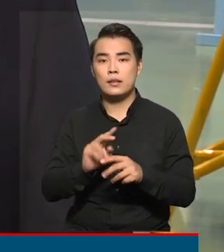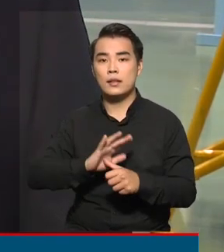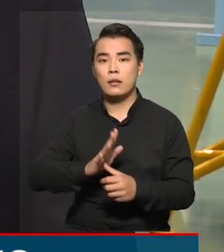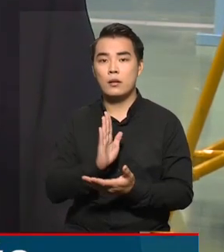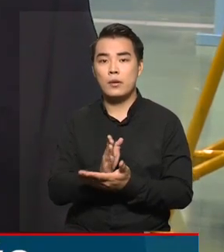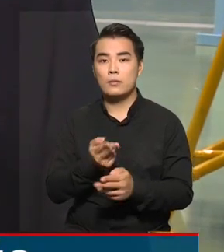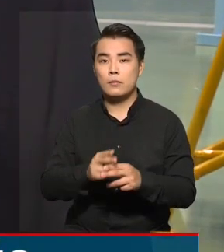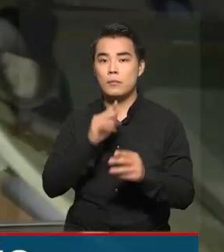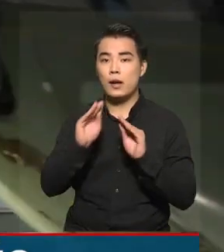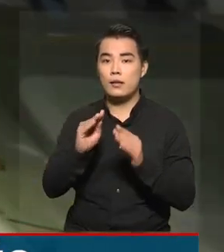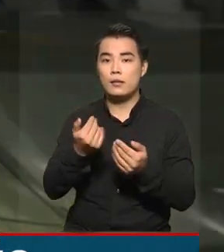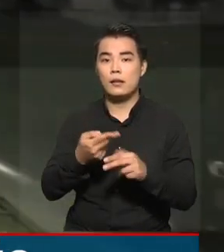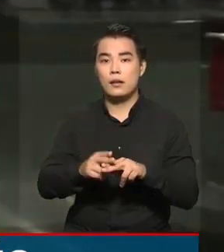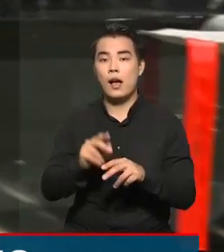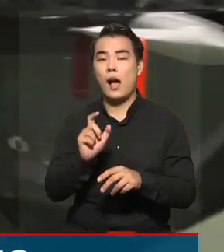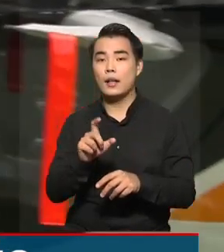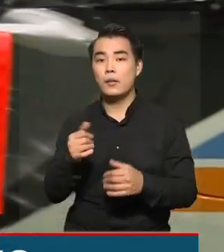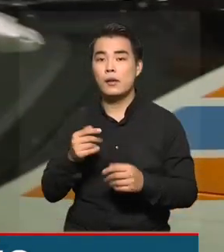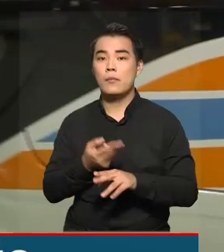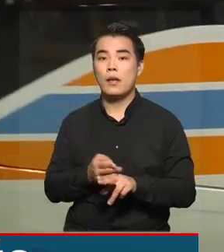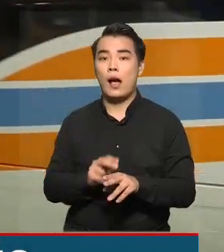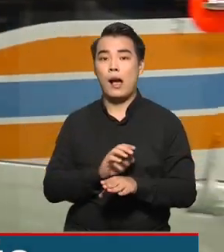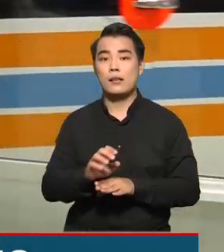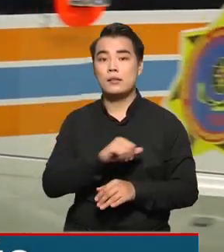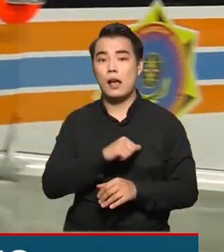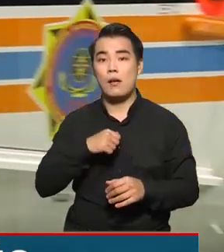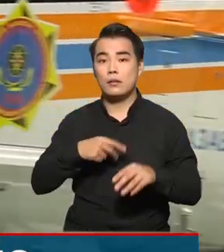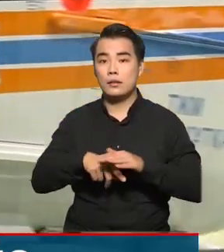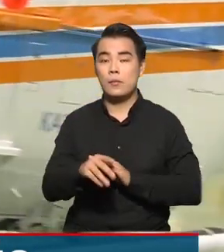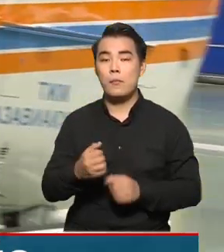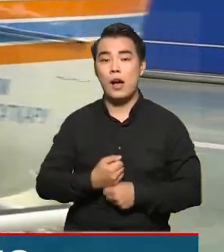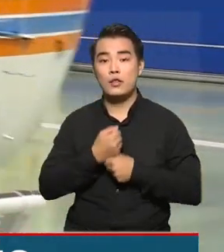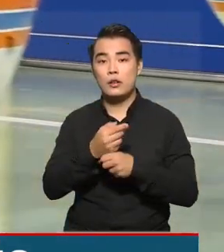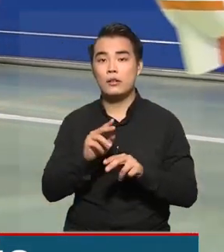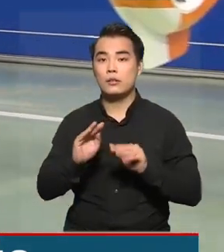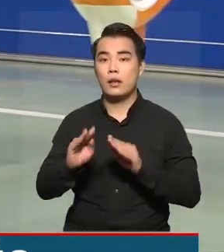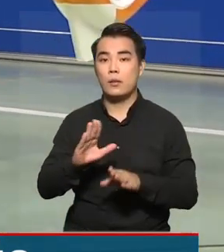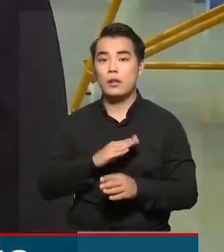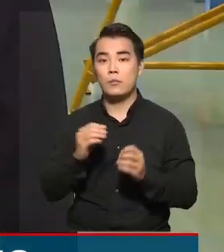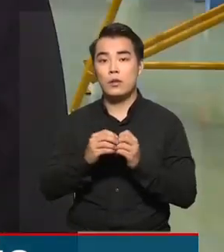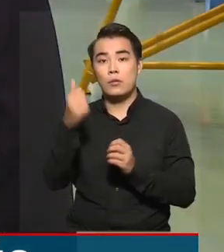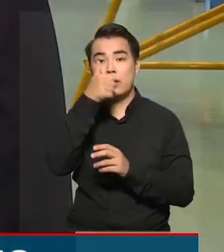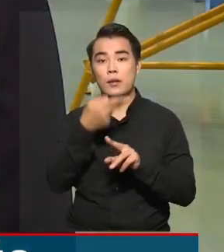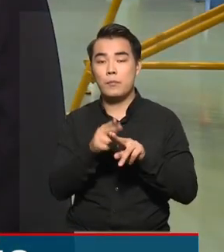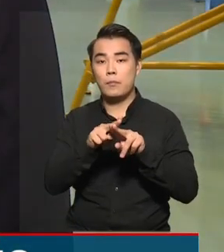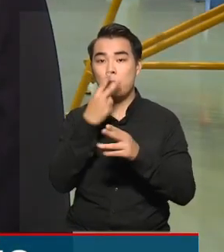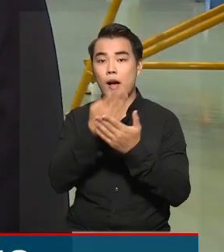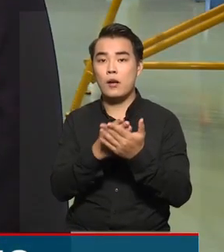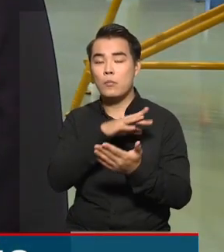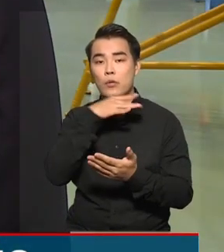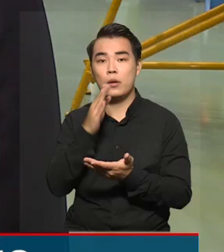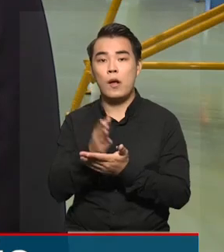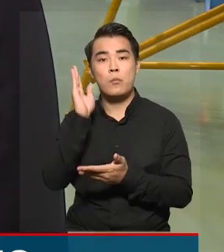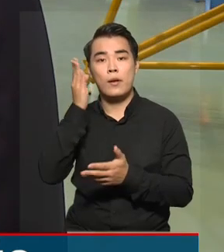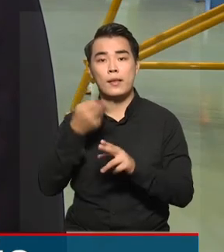техникамыздың ерекшелігі адамдарды тасымалдауға, түрлі жағдайда құтқару жұмыстарында қолдануға арналған. 10 жылда жеткен жетістігіміз көп. Алда